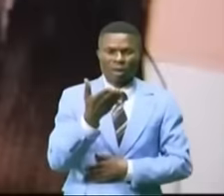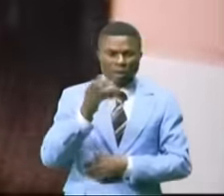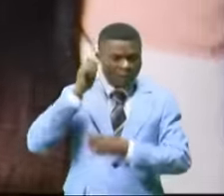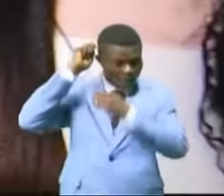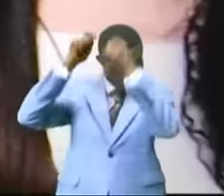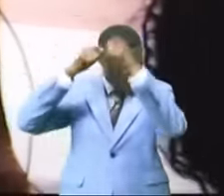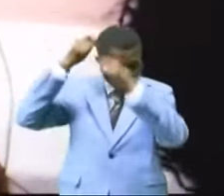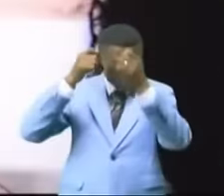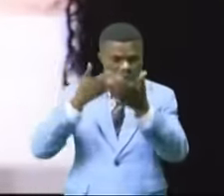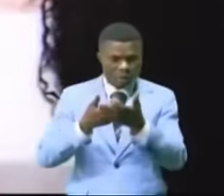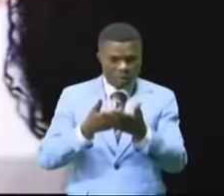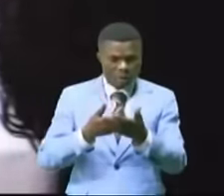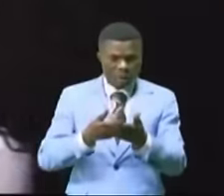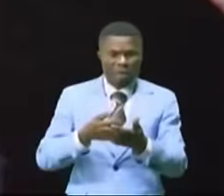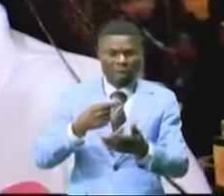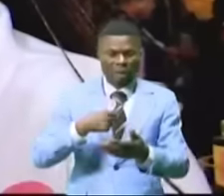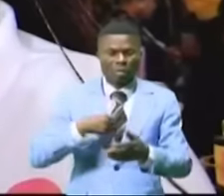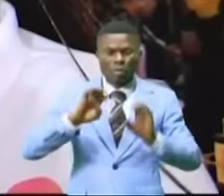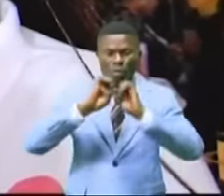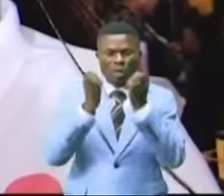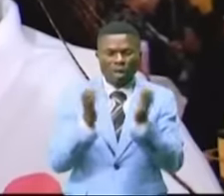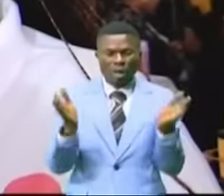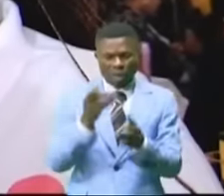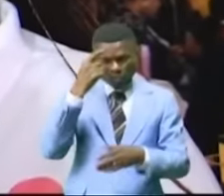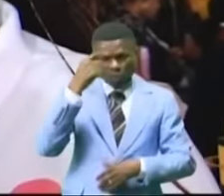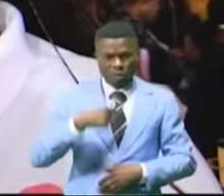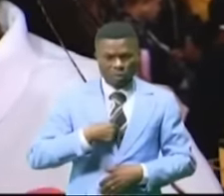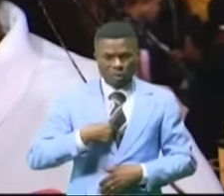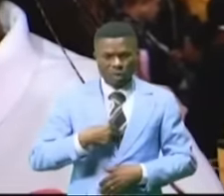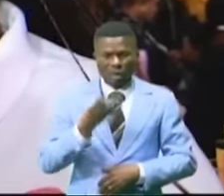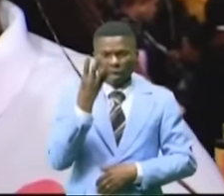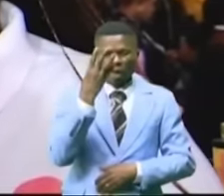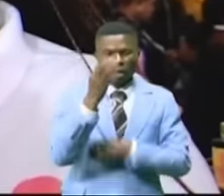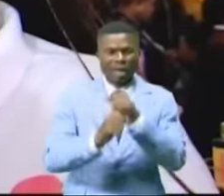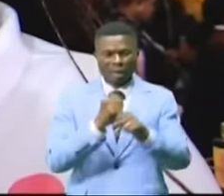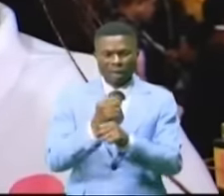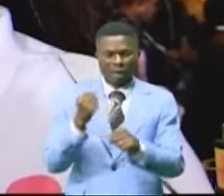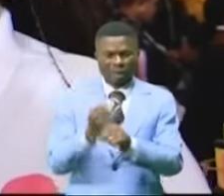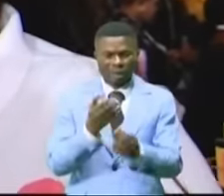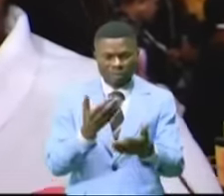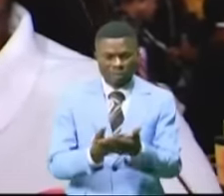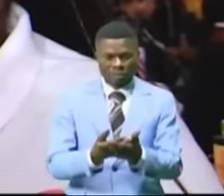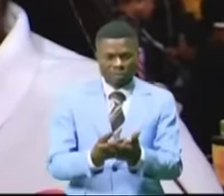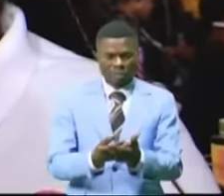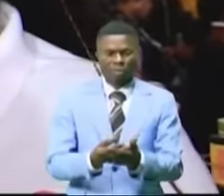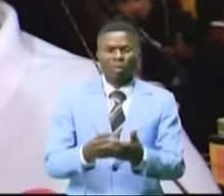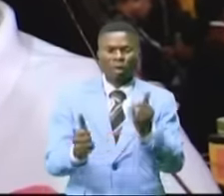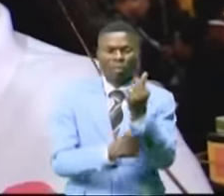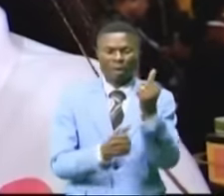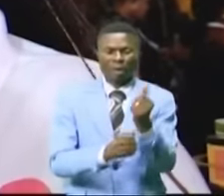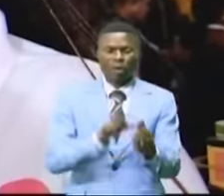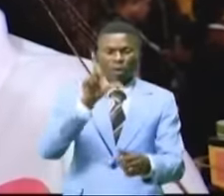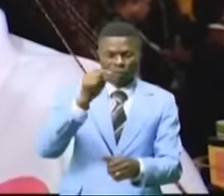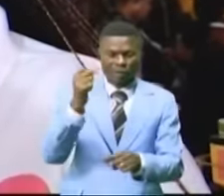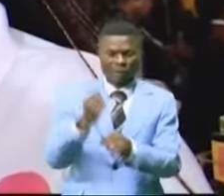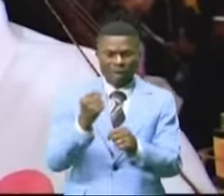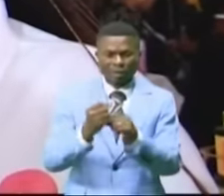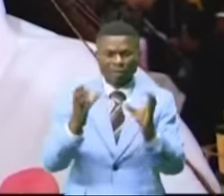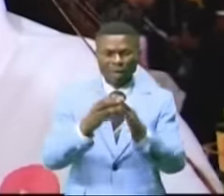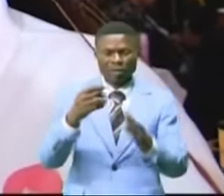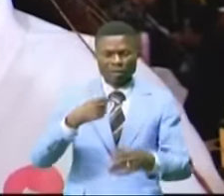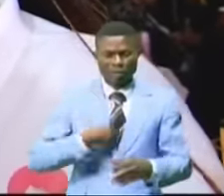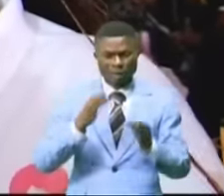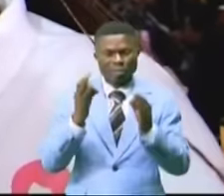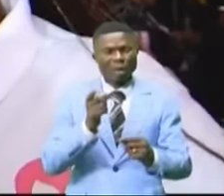tressées. J'ai ma petite entreprise, ça fait plus de 4 ans, j'emploie 20 personnes, mais c'est